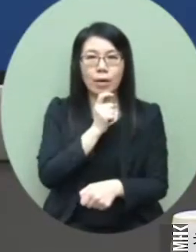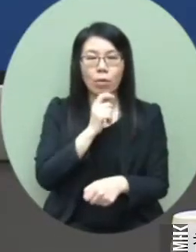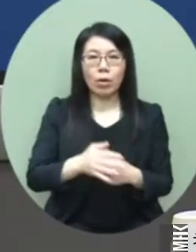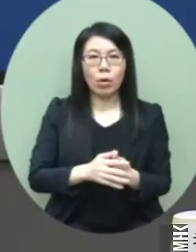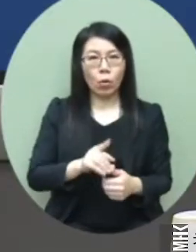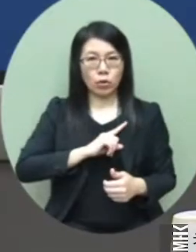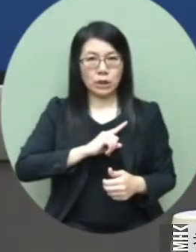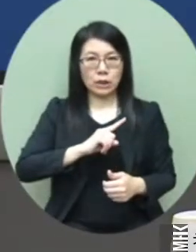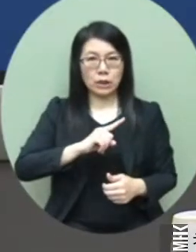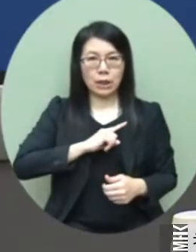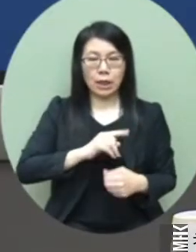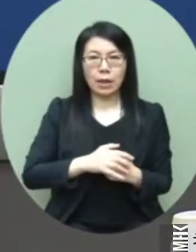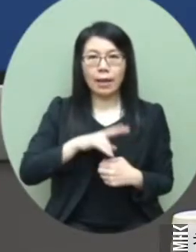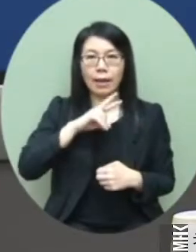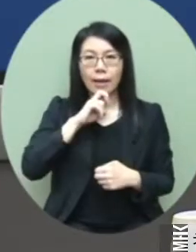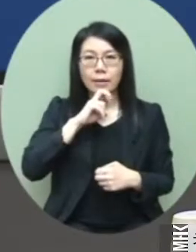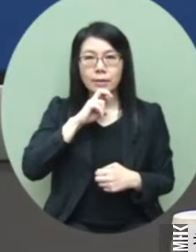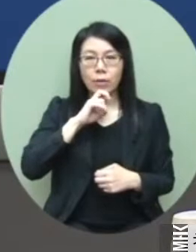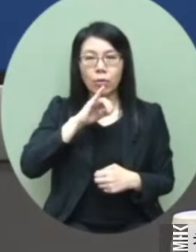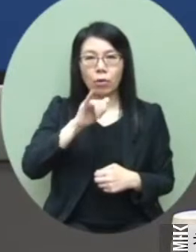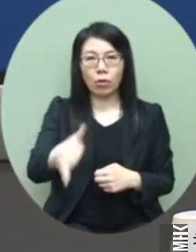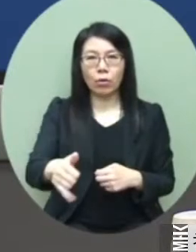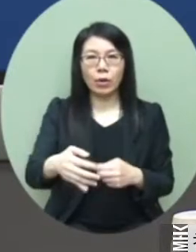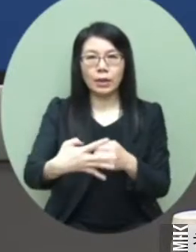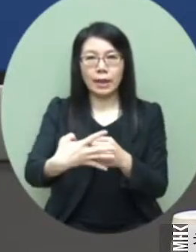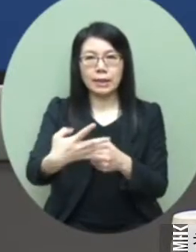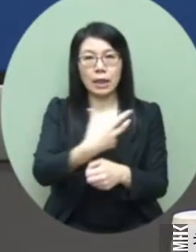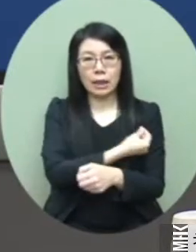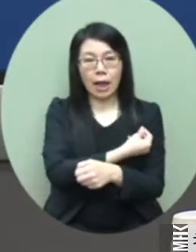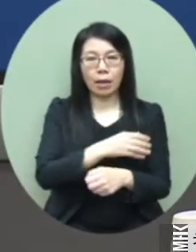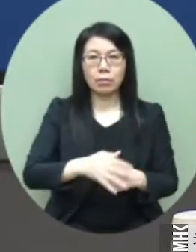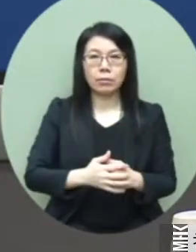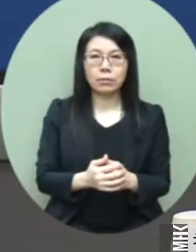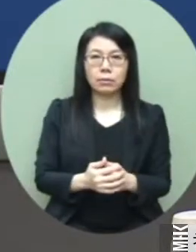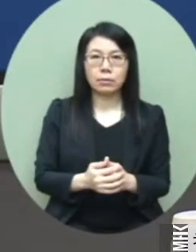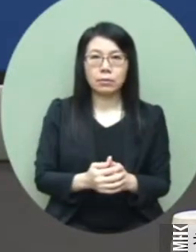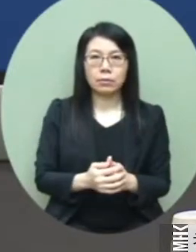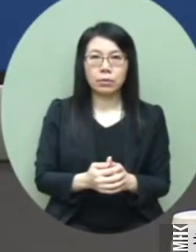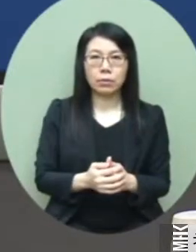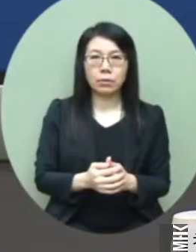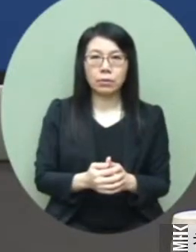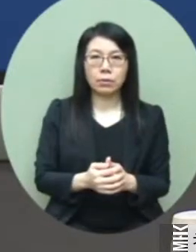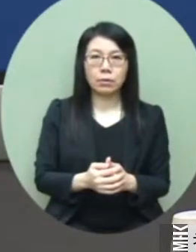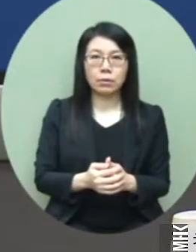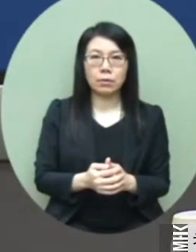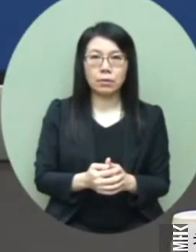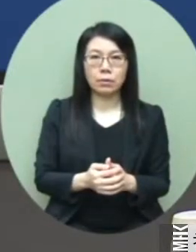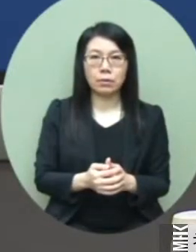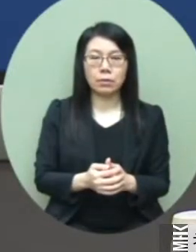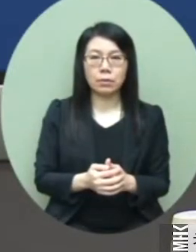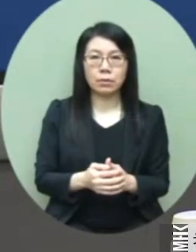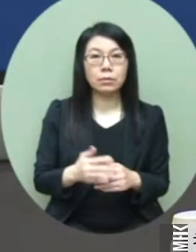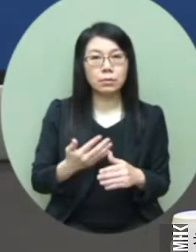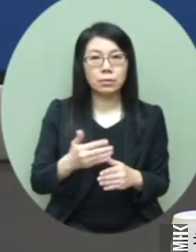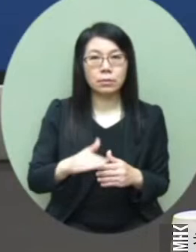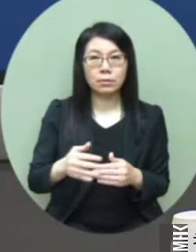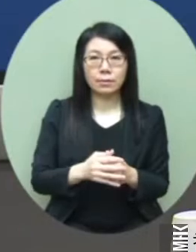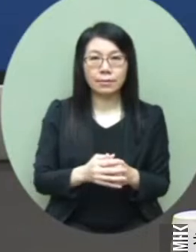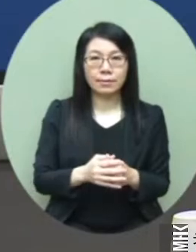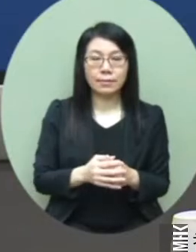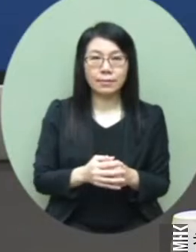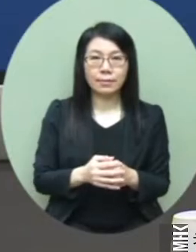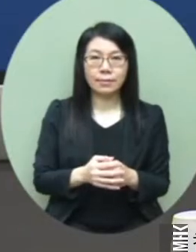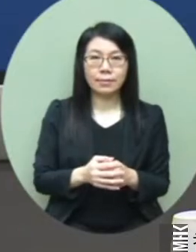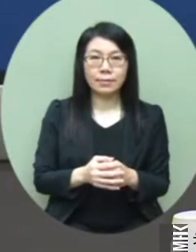打这个第4针的疫苗所以这个是我们做的这个防范的工作